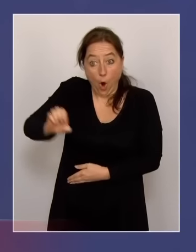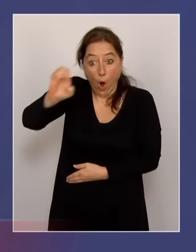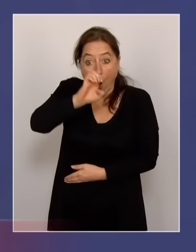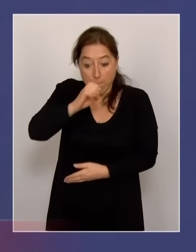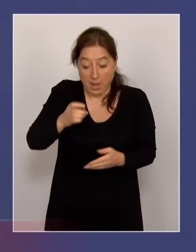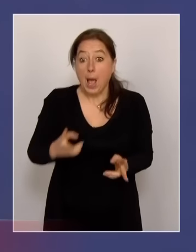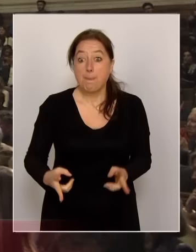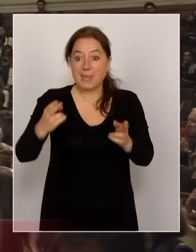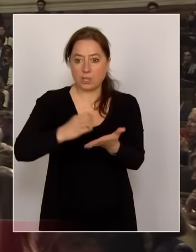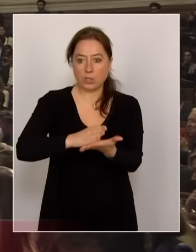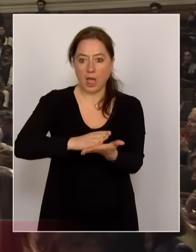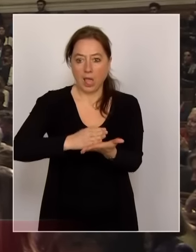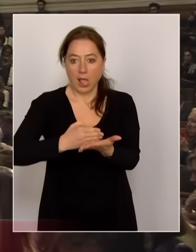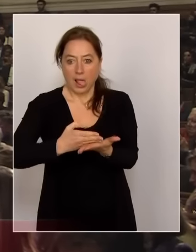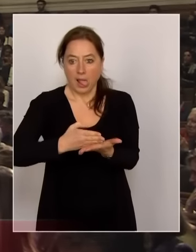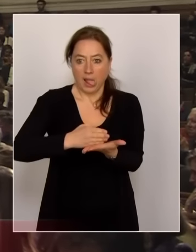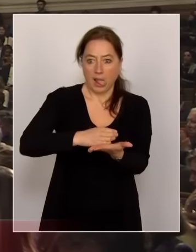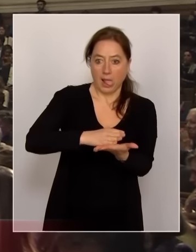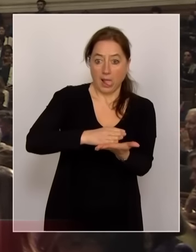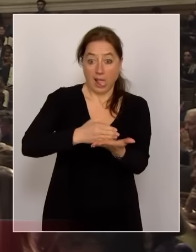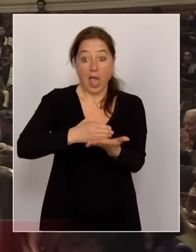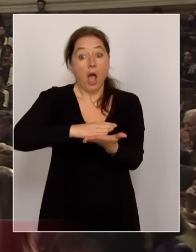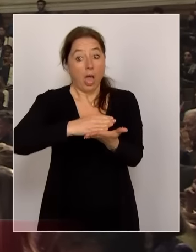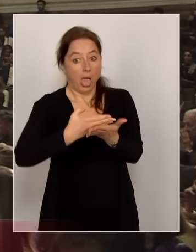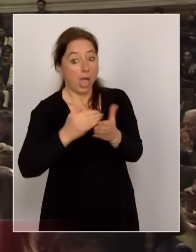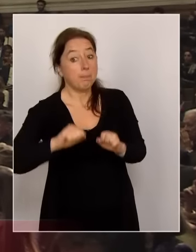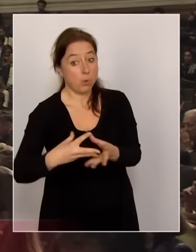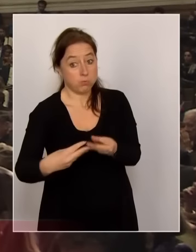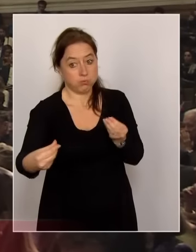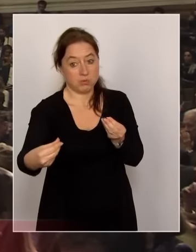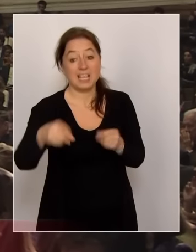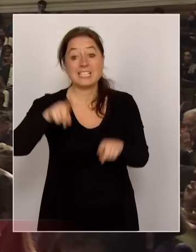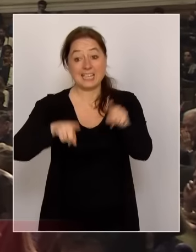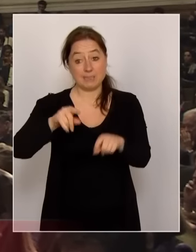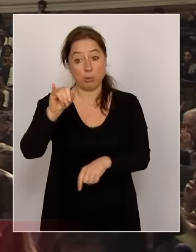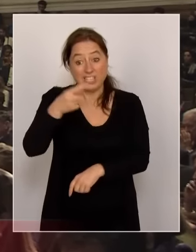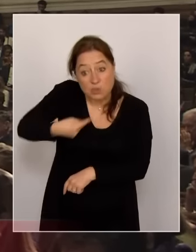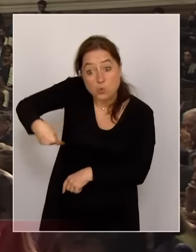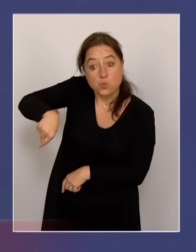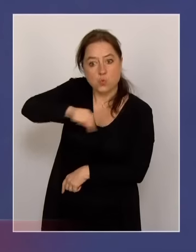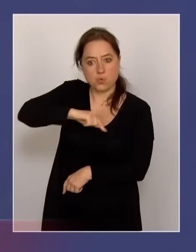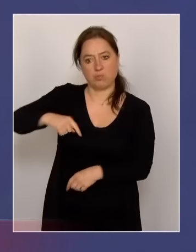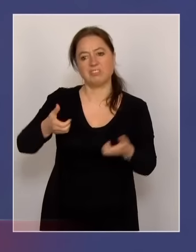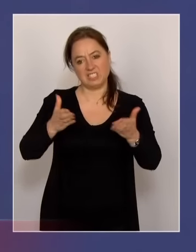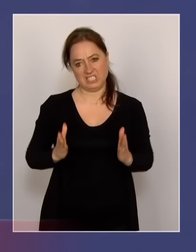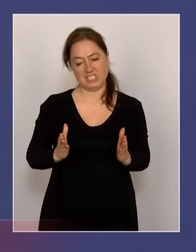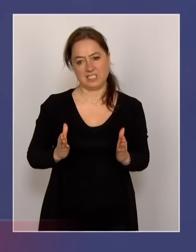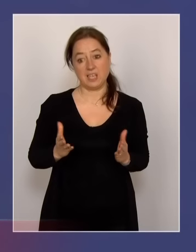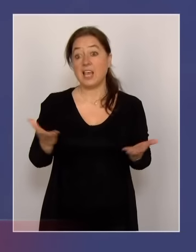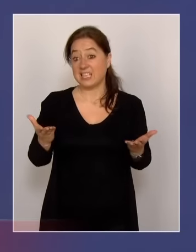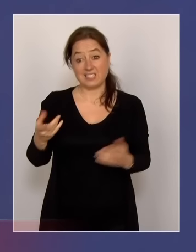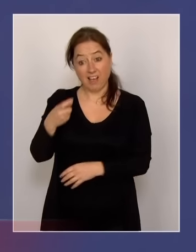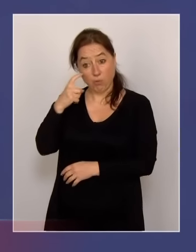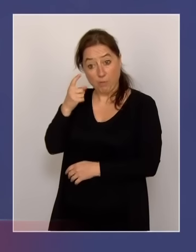est mortelle, simplement cela dépend de nous. Et ceci se fait sur des constats très simples pour